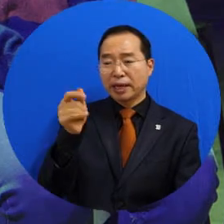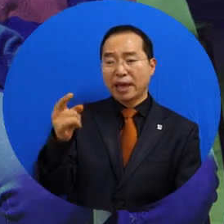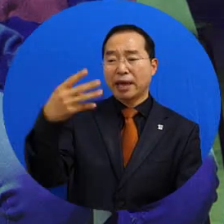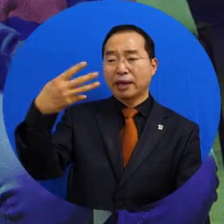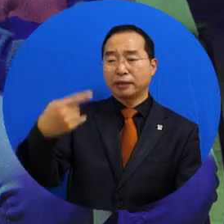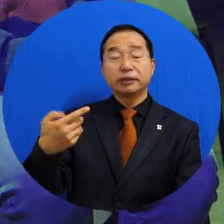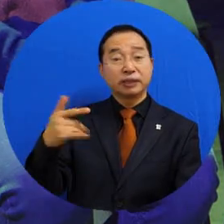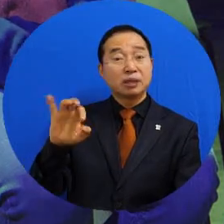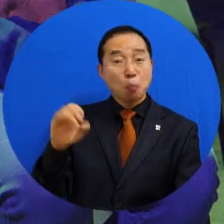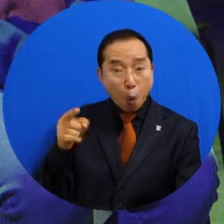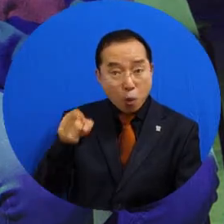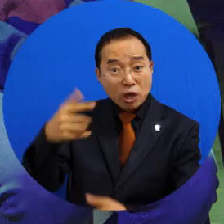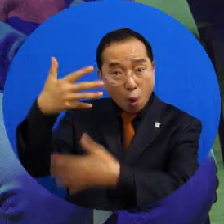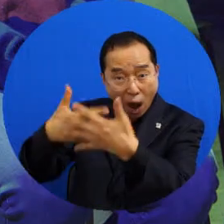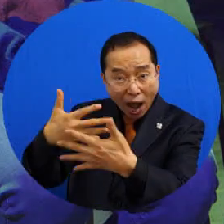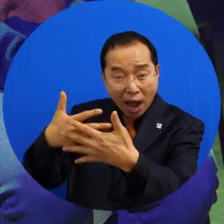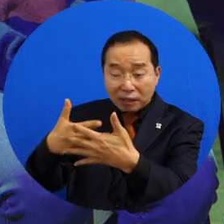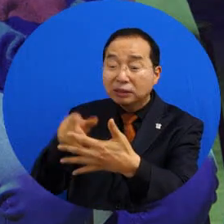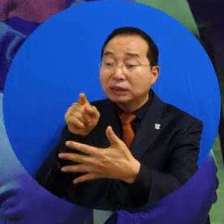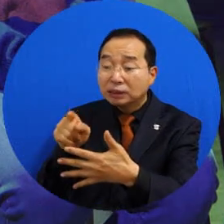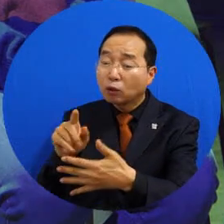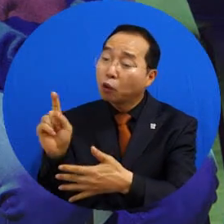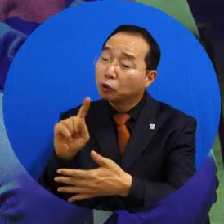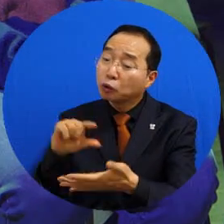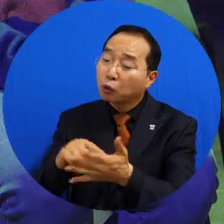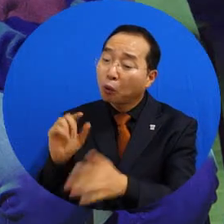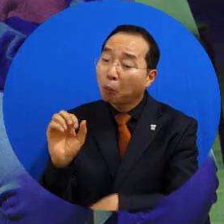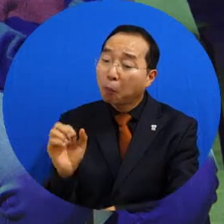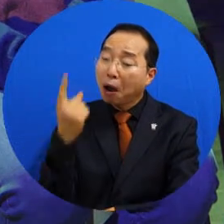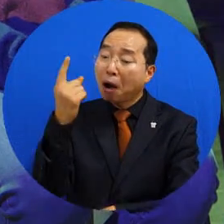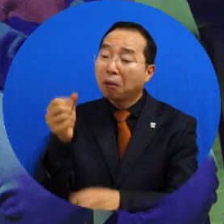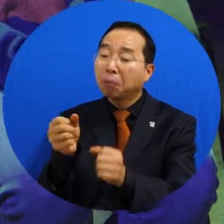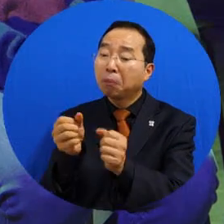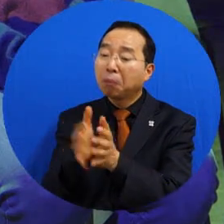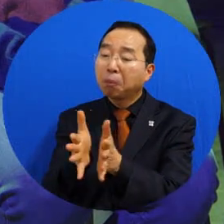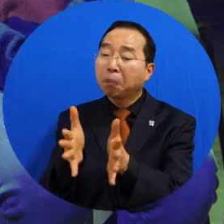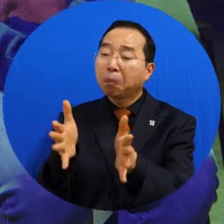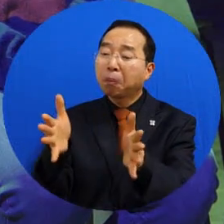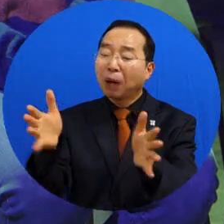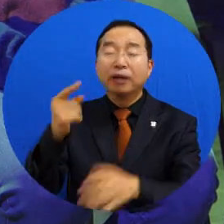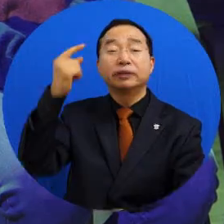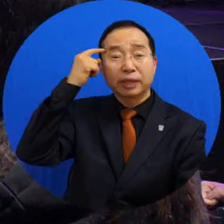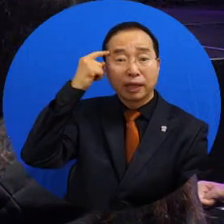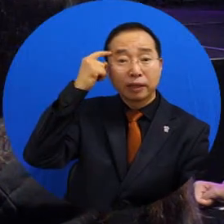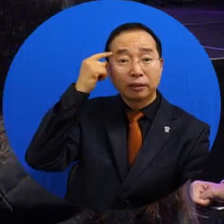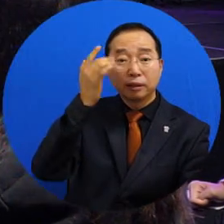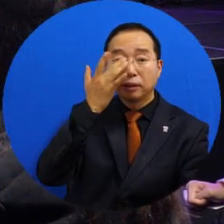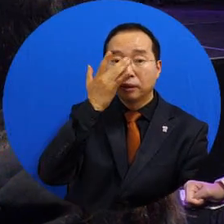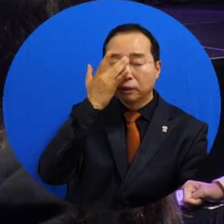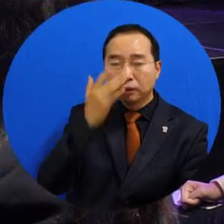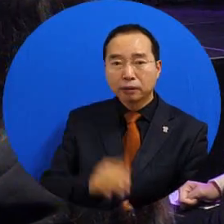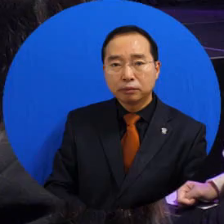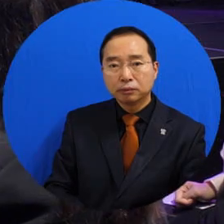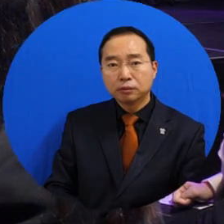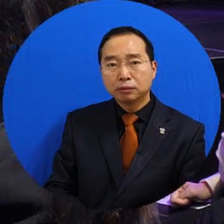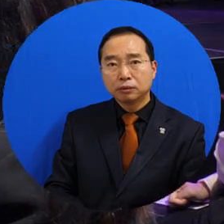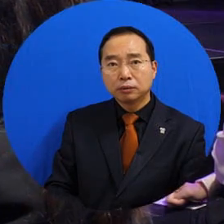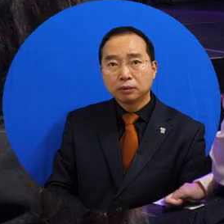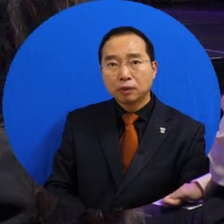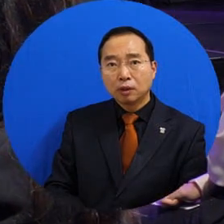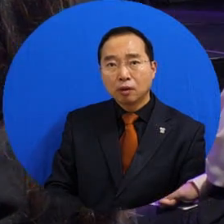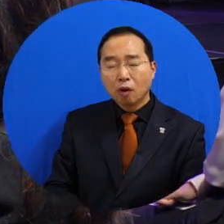헤로니모가 어느 정도는 그 시작을 했다고 생각을 해요. 그래서 저는 사실 우리가